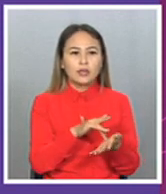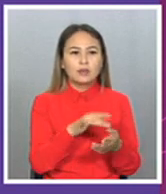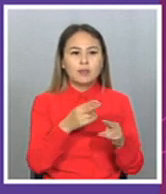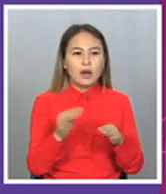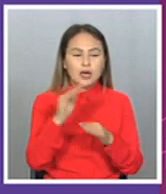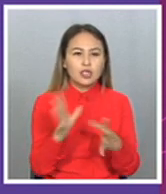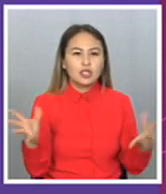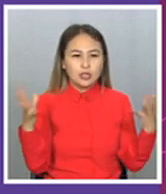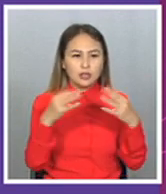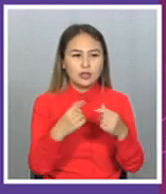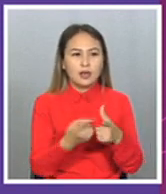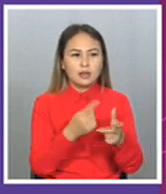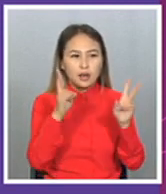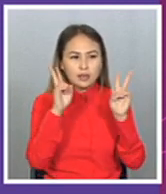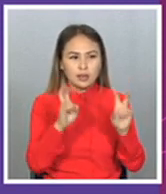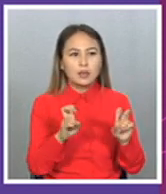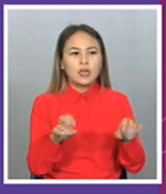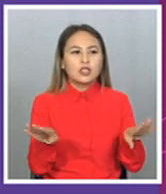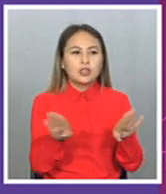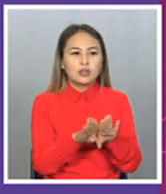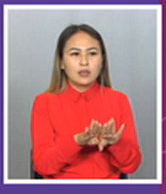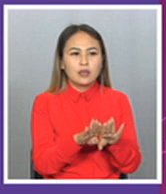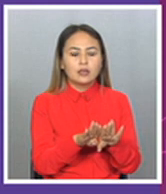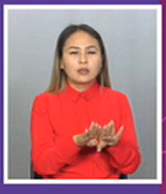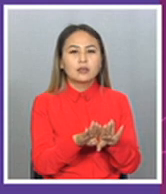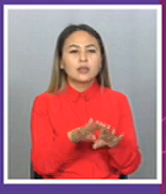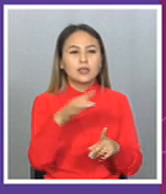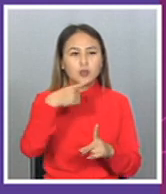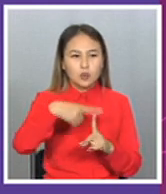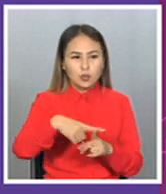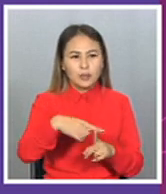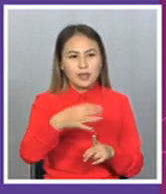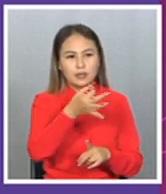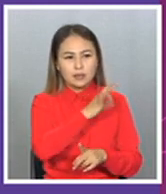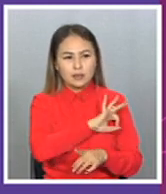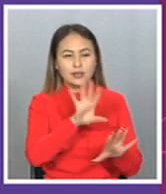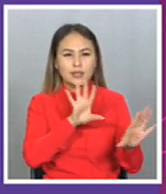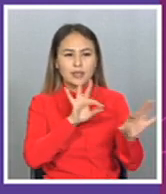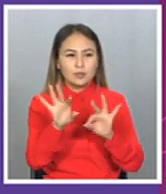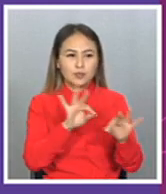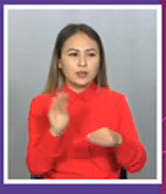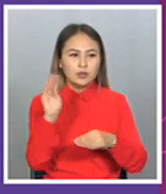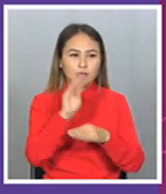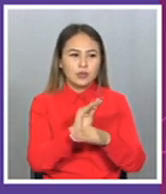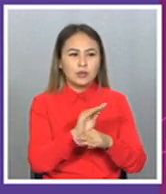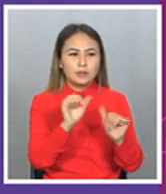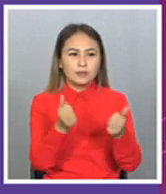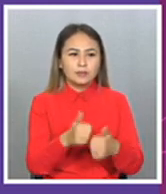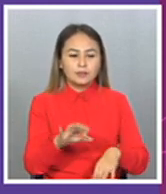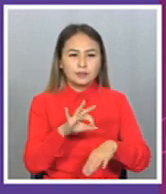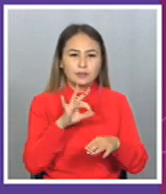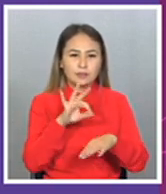Ортақ элементтері бар жиындарды атап, жиындардың қиылысу операциясындағы терімділік